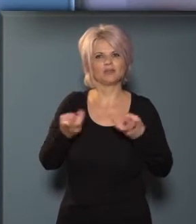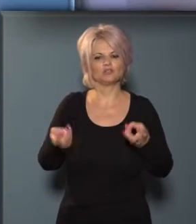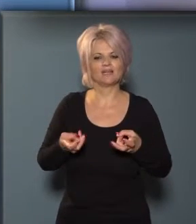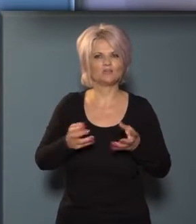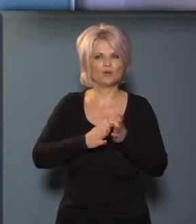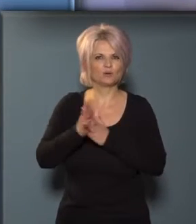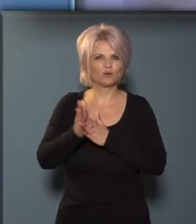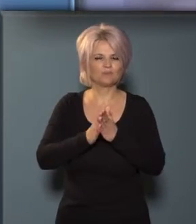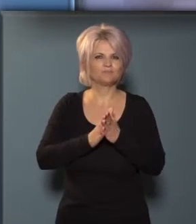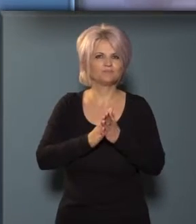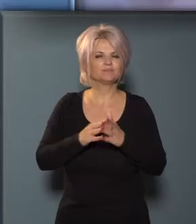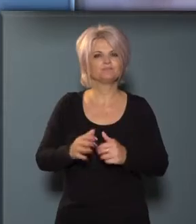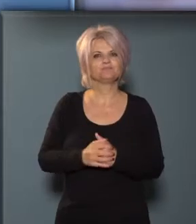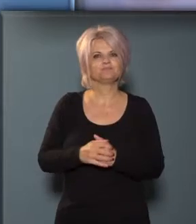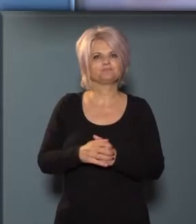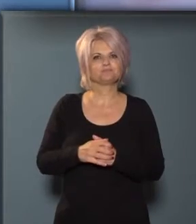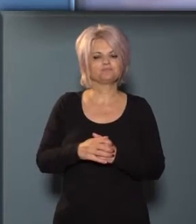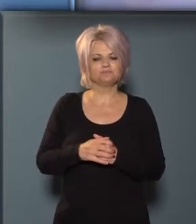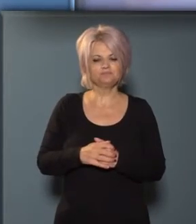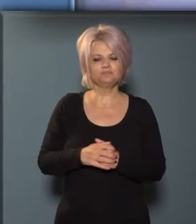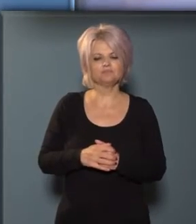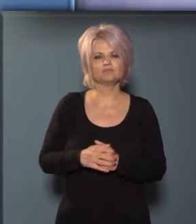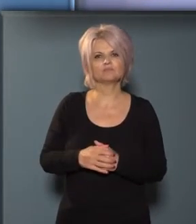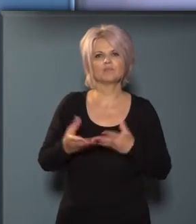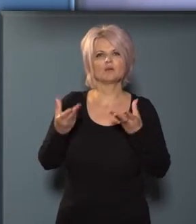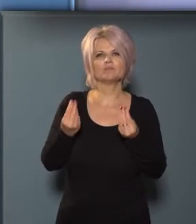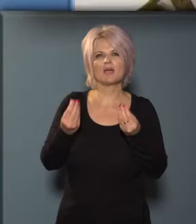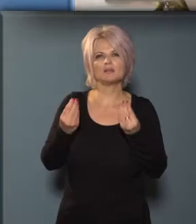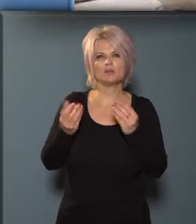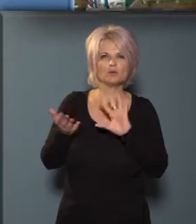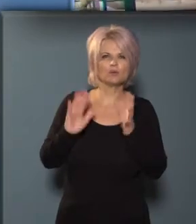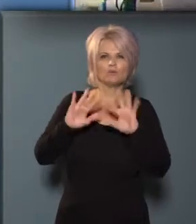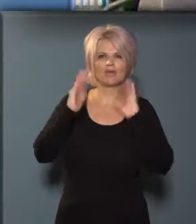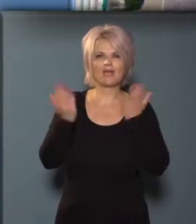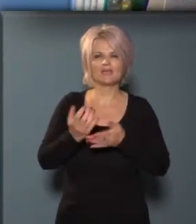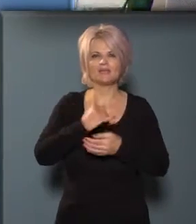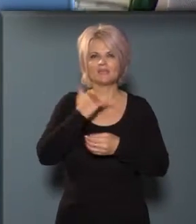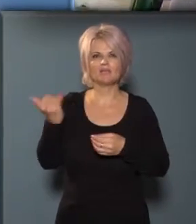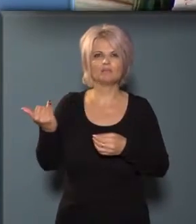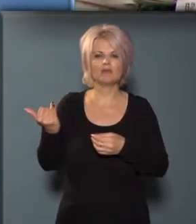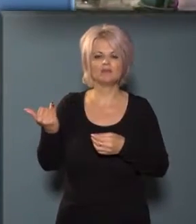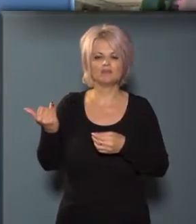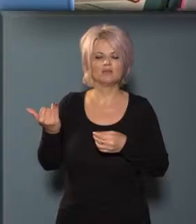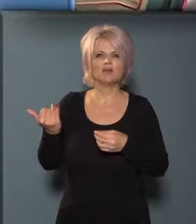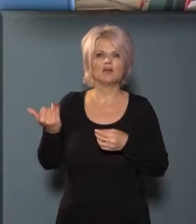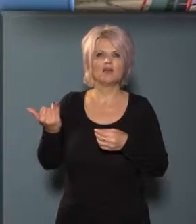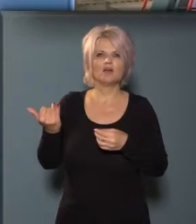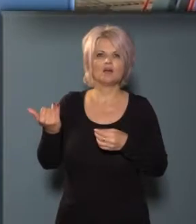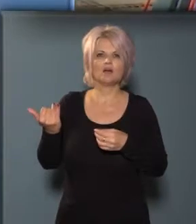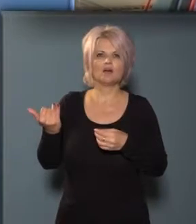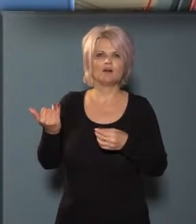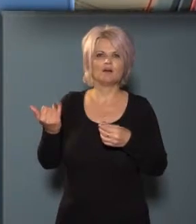örülünk. Volumenben és értékben, hogy nagyjából egészéből éves szinten mekkora a